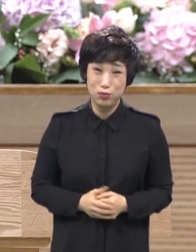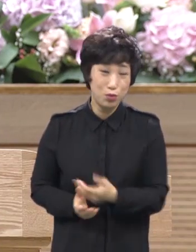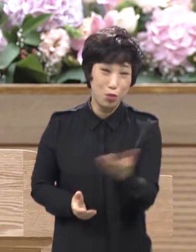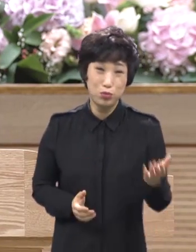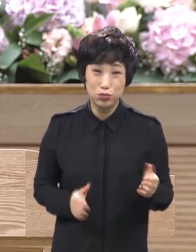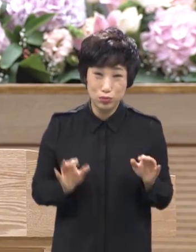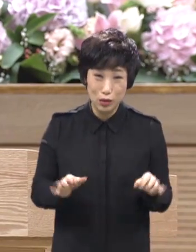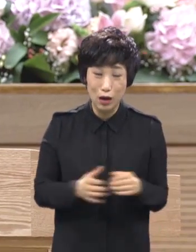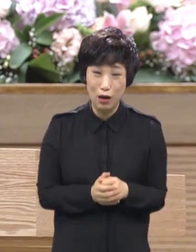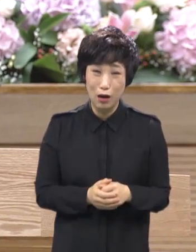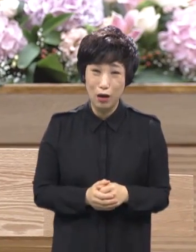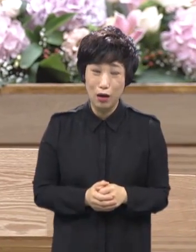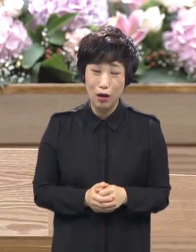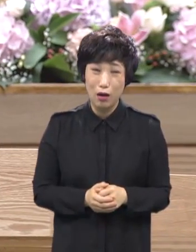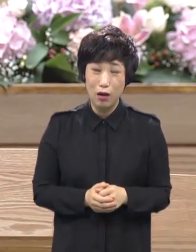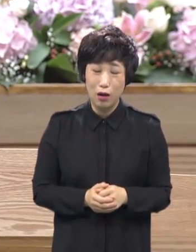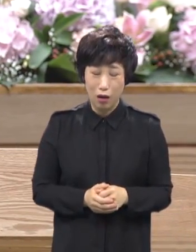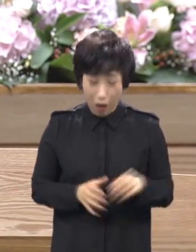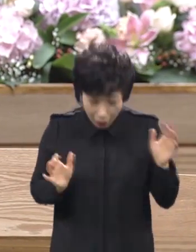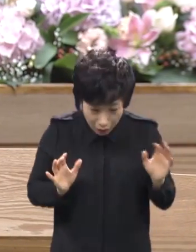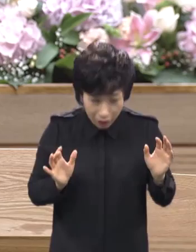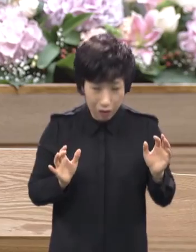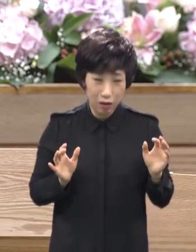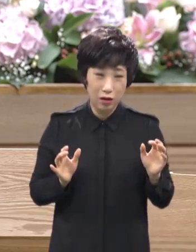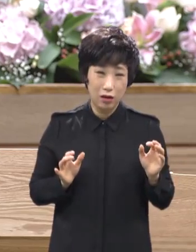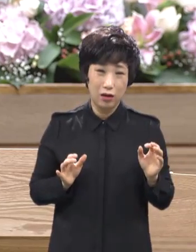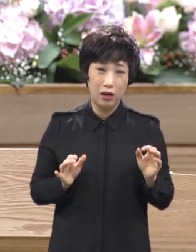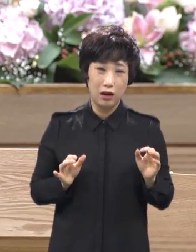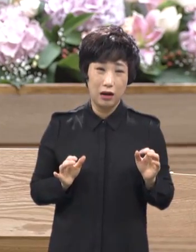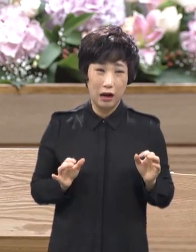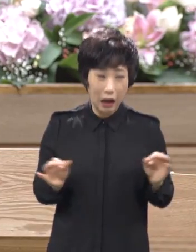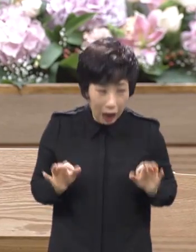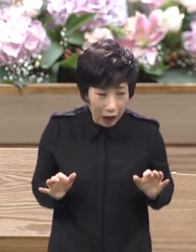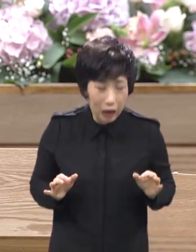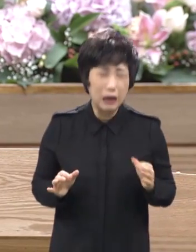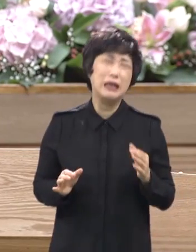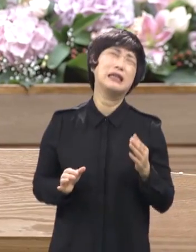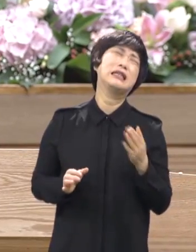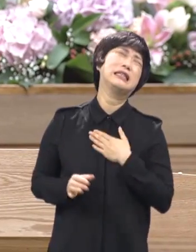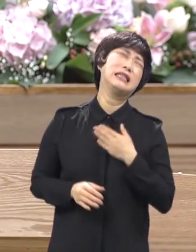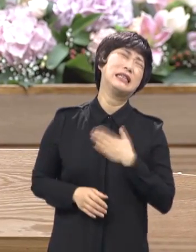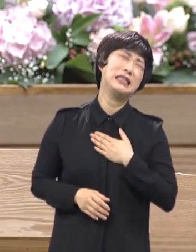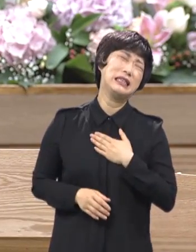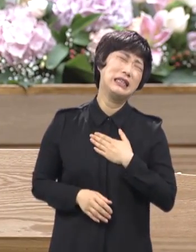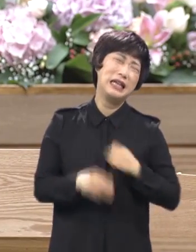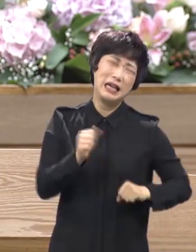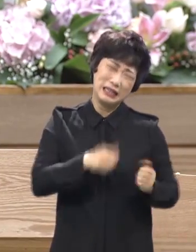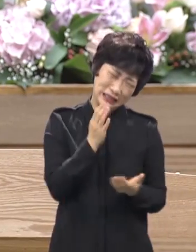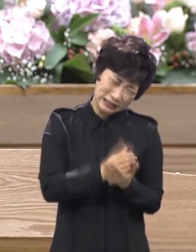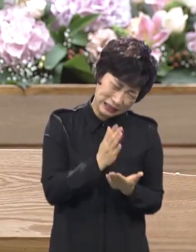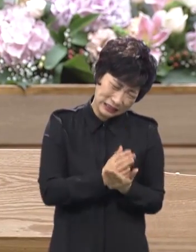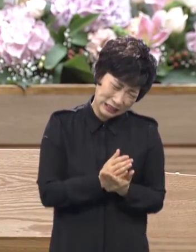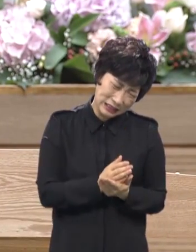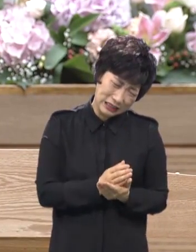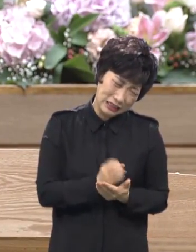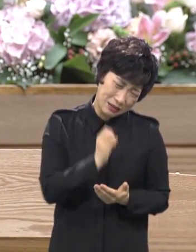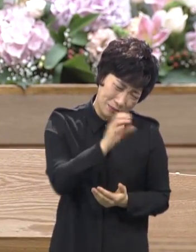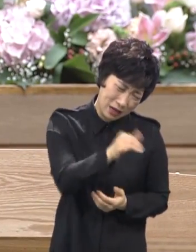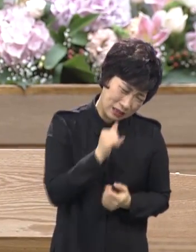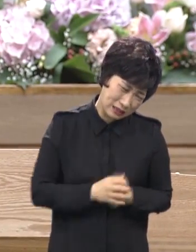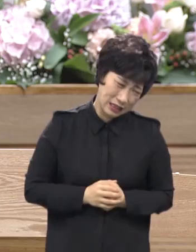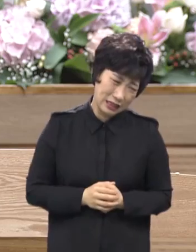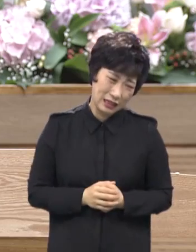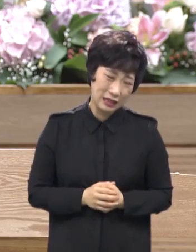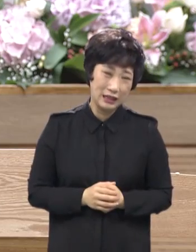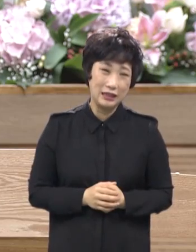그저 어차 아무 볼 쪼는 순간에 벌써 내가 오늘 해서는 안 될 말을 했네. 응?